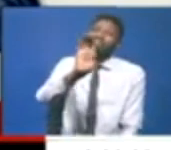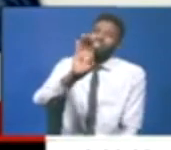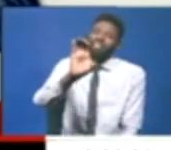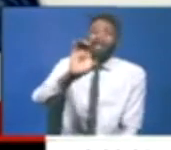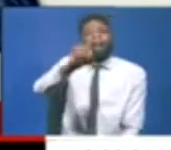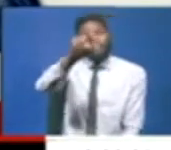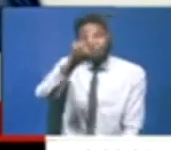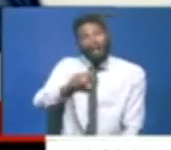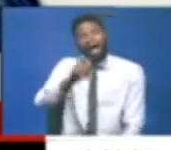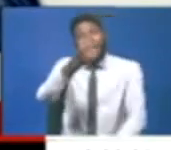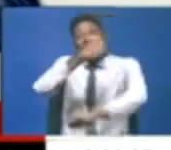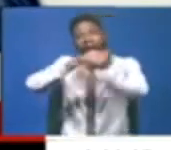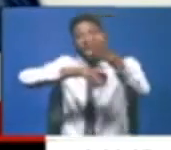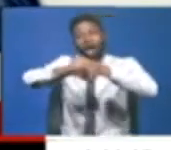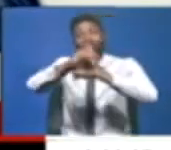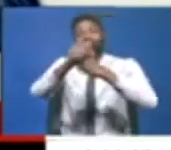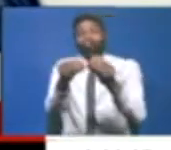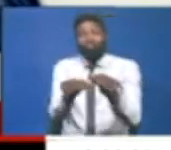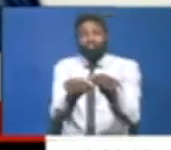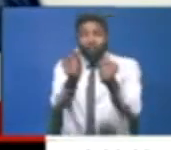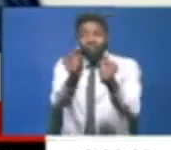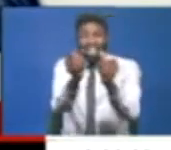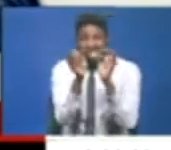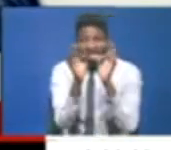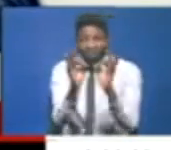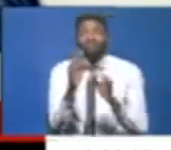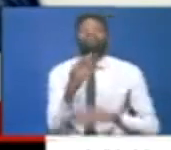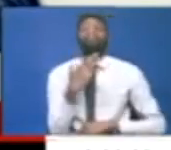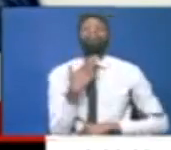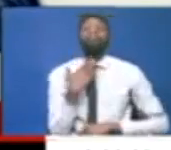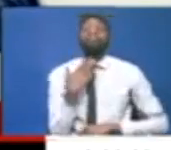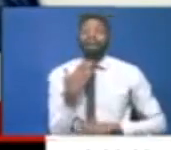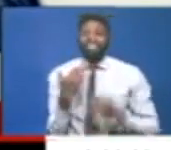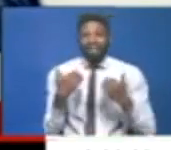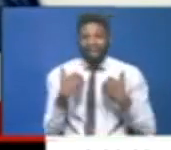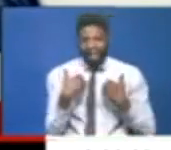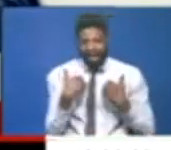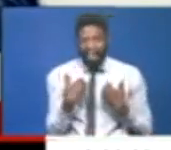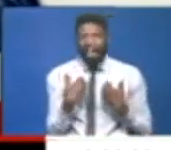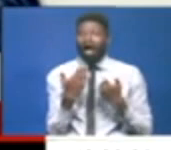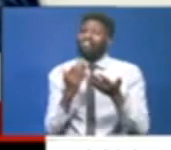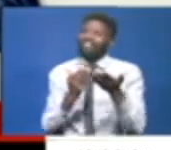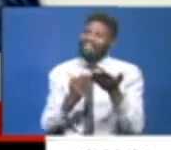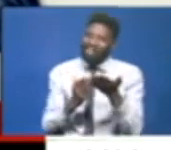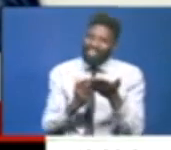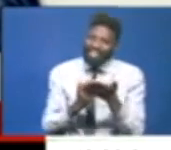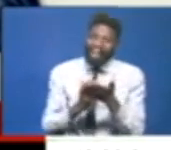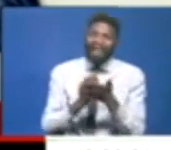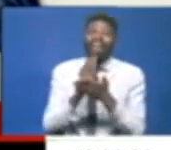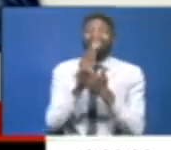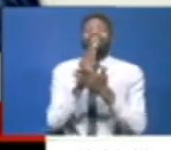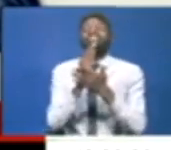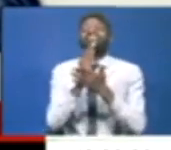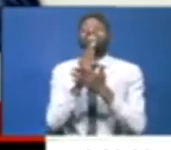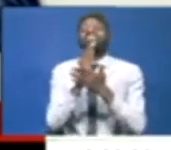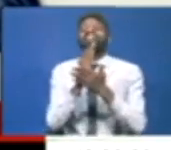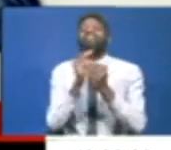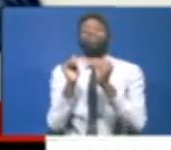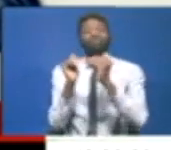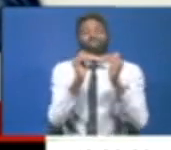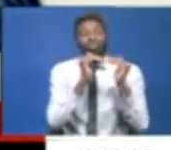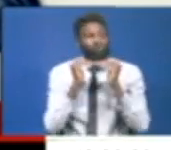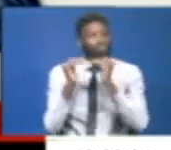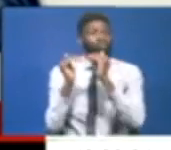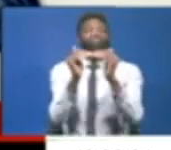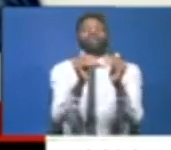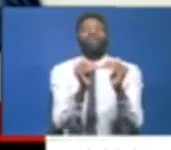kutupa uchaguzi ulio wa haki, uwazi na ukweli. Basi masuala hayo iwapo yameweza